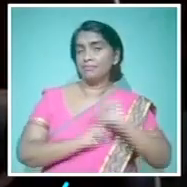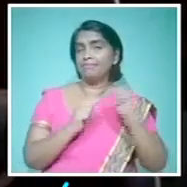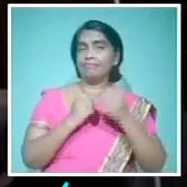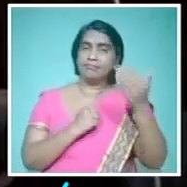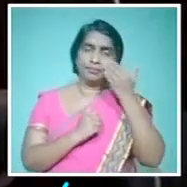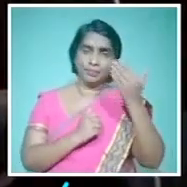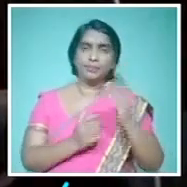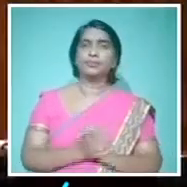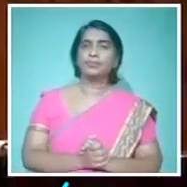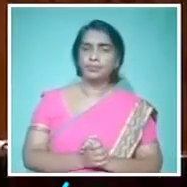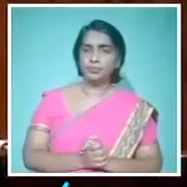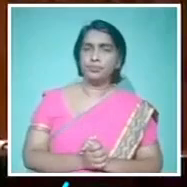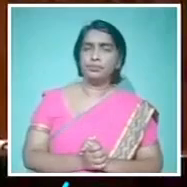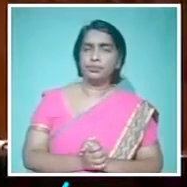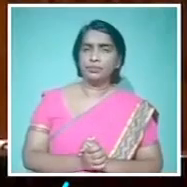मट पेन